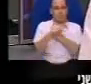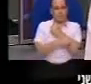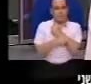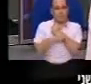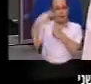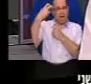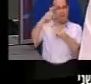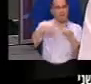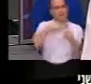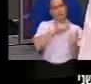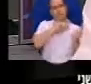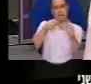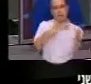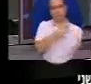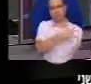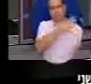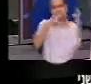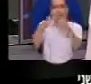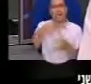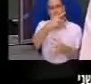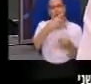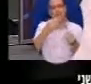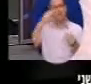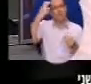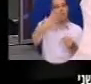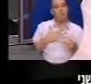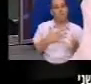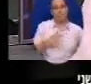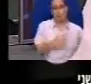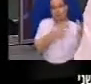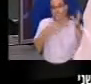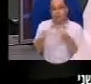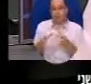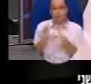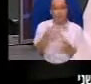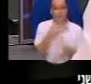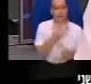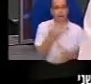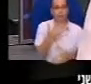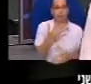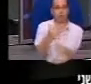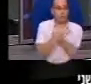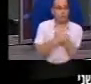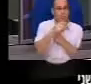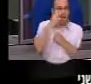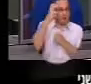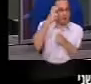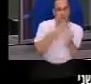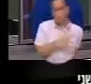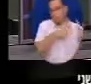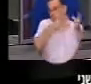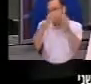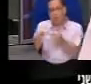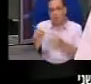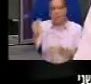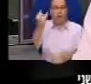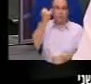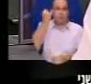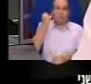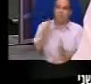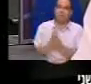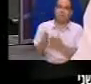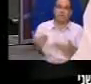באים בקבוצות. יש תרבות קולקטיבית כזאת. אולי זה קצת מפחיד ש4-5 סטודנטים ערבים באים למזכירת הוראה, מבקשים איזה עזרה